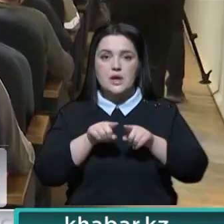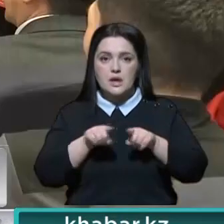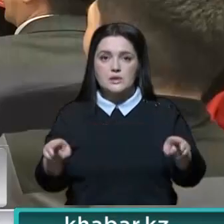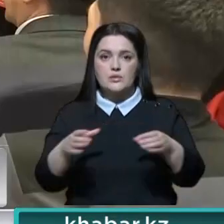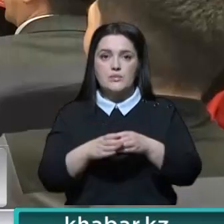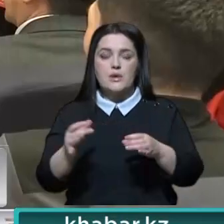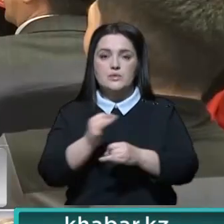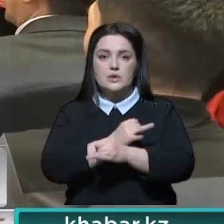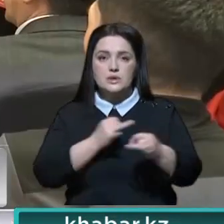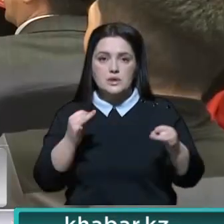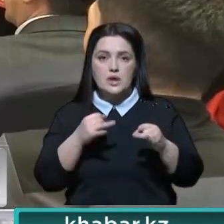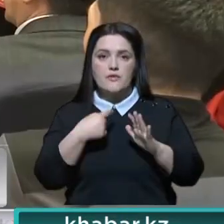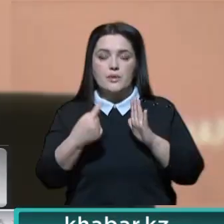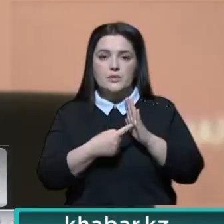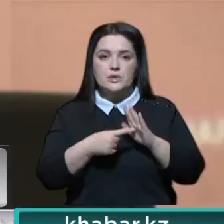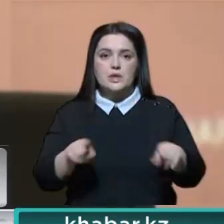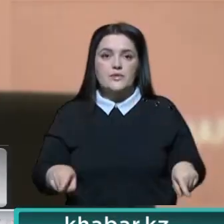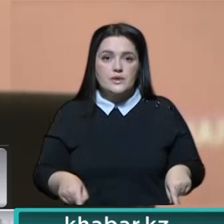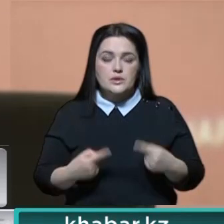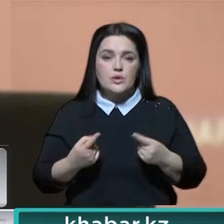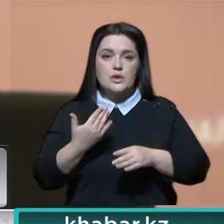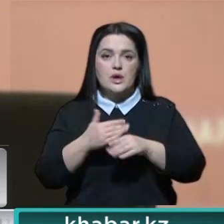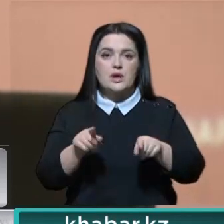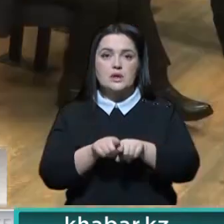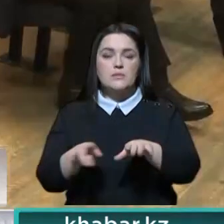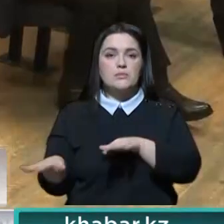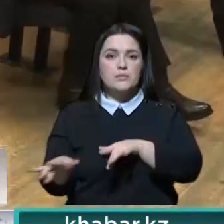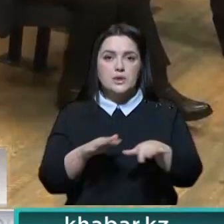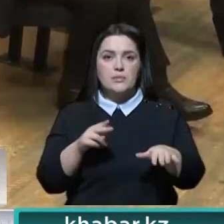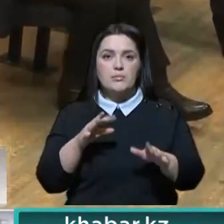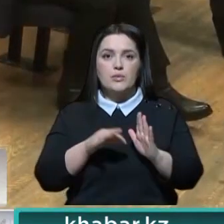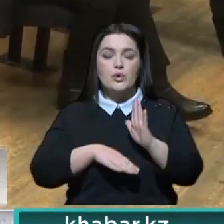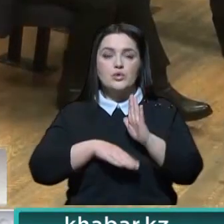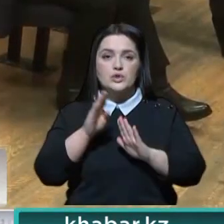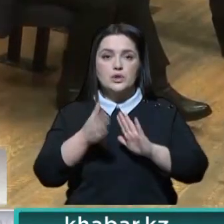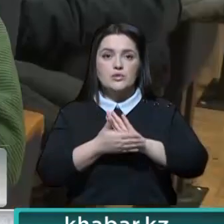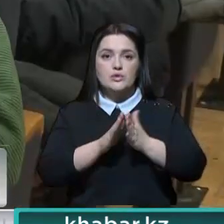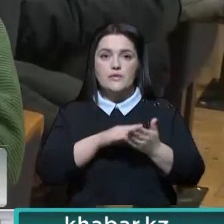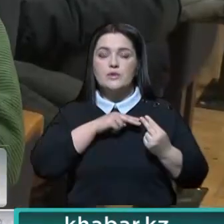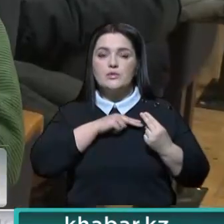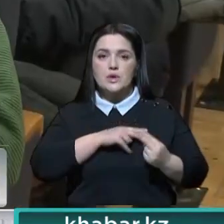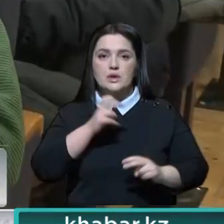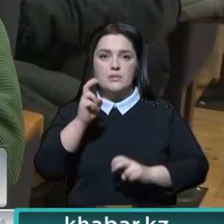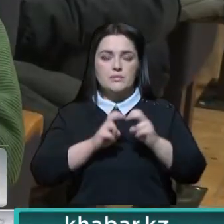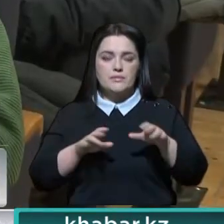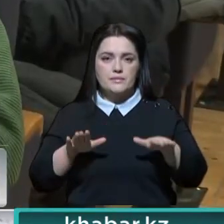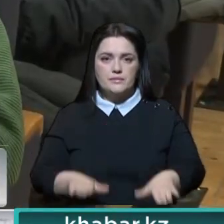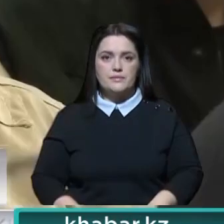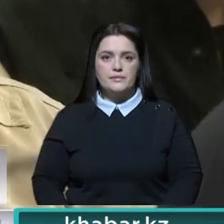Члены агитгруппы обсудили с коллективом вопросы развития отрасли, а также мероприятия по улучшению условий труда на